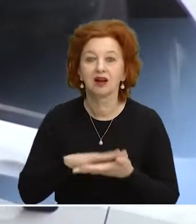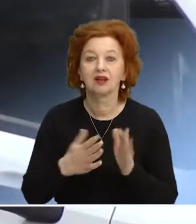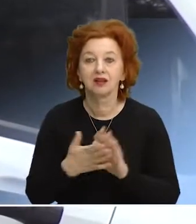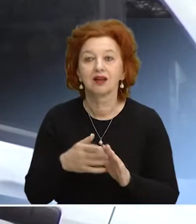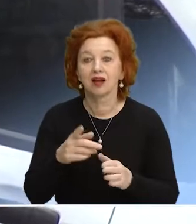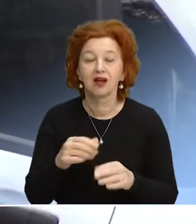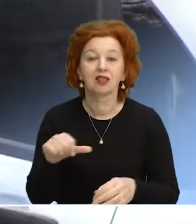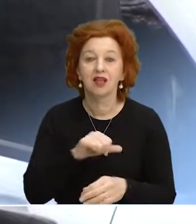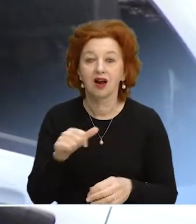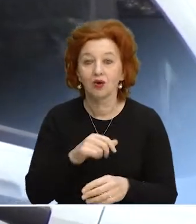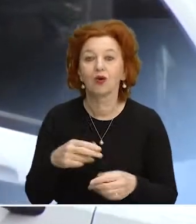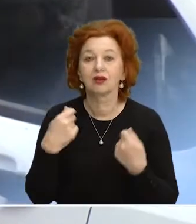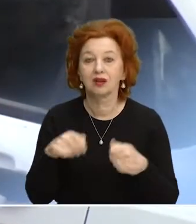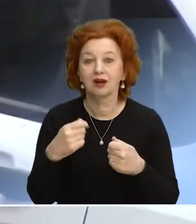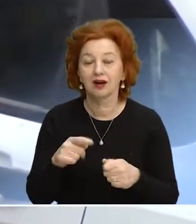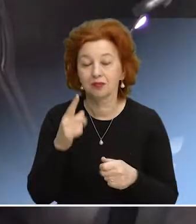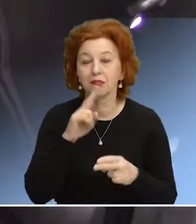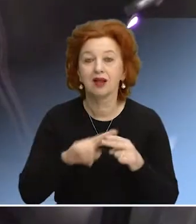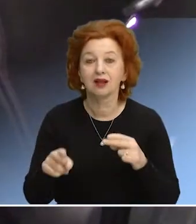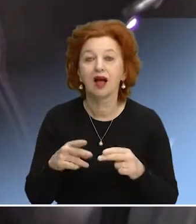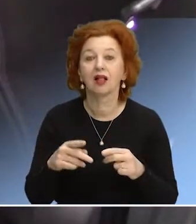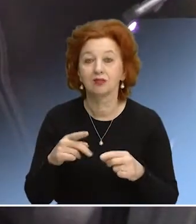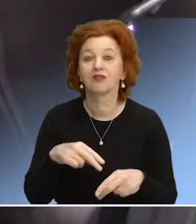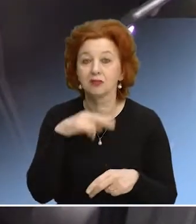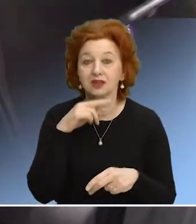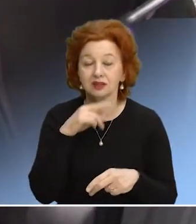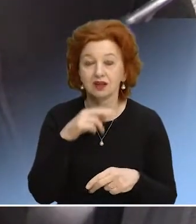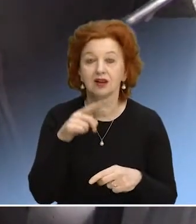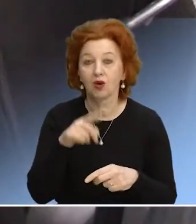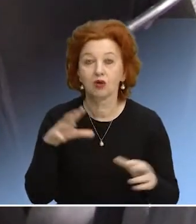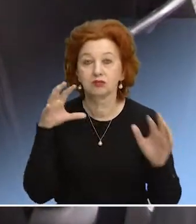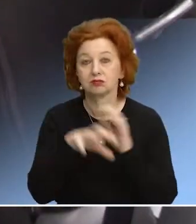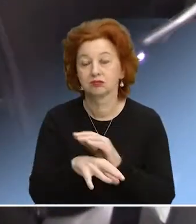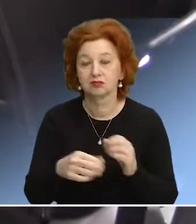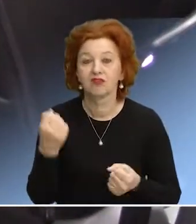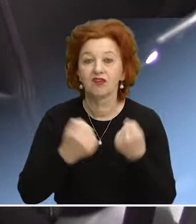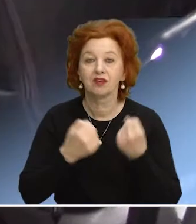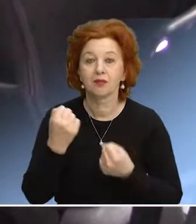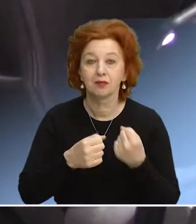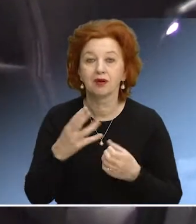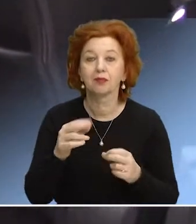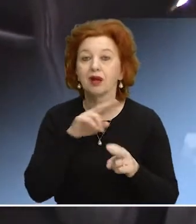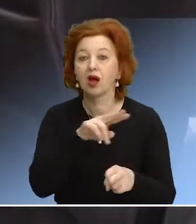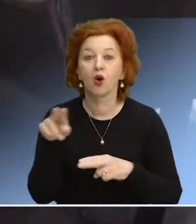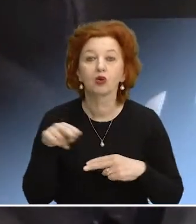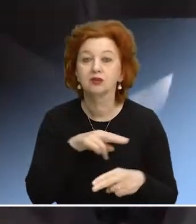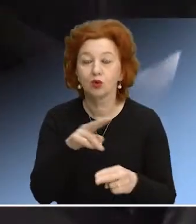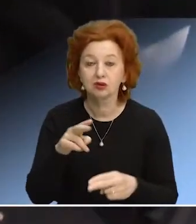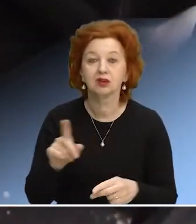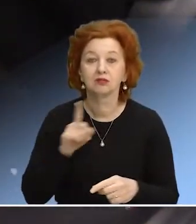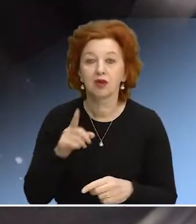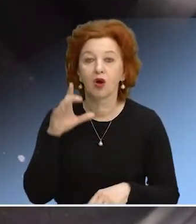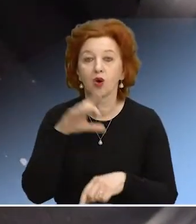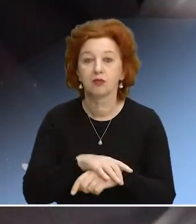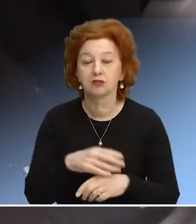головой ушел в наркобизнес и потерял бдительность, что перевозил запрещенные вещества прямо в салоне своего автомобиля. При осмотре его машины